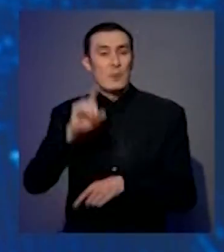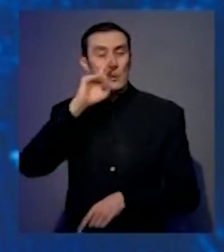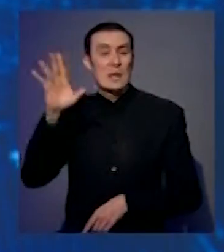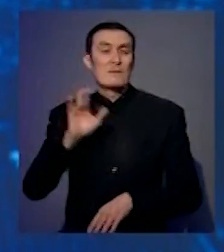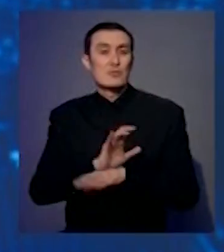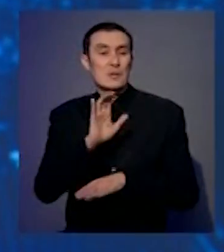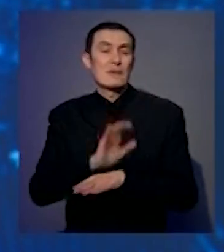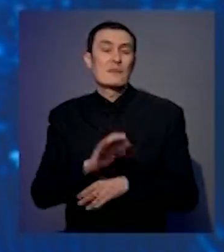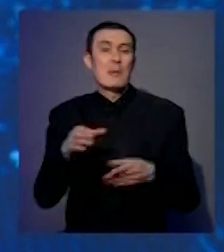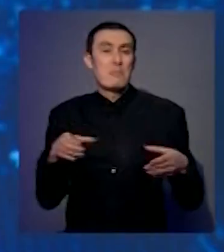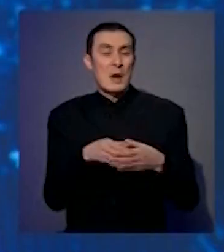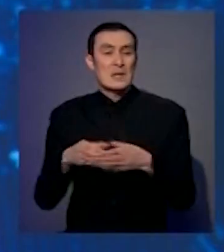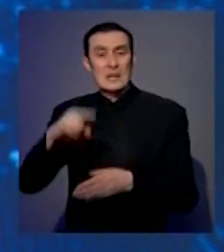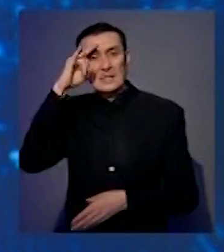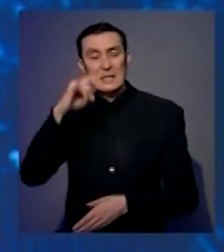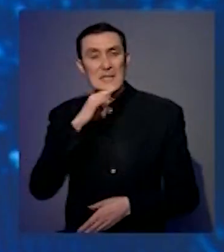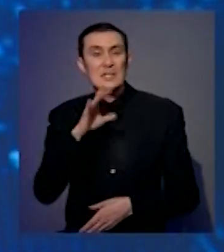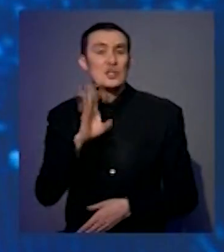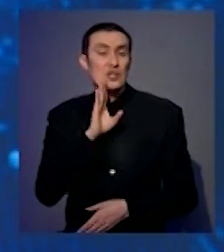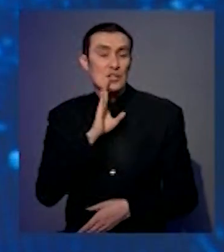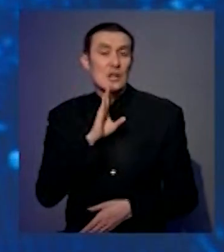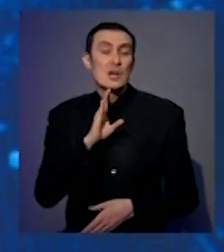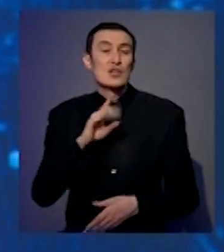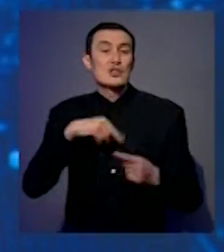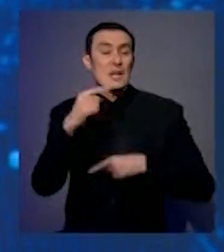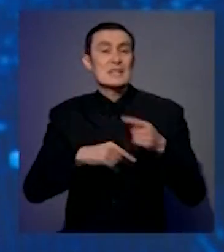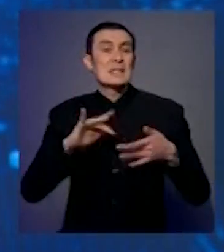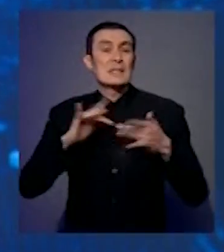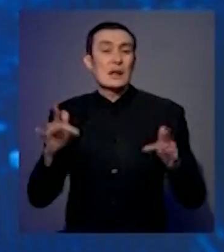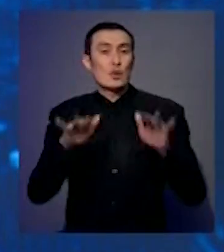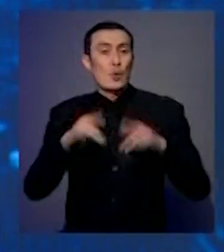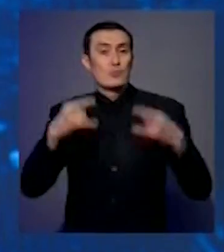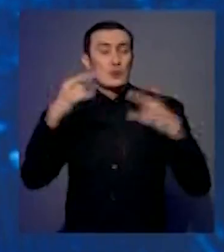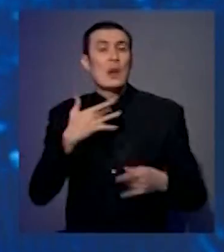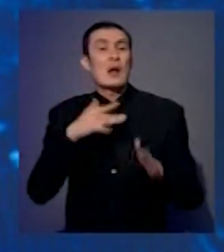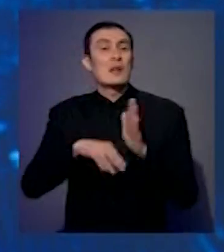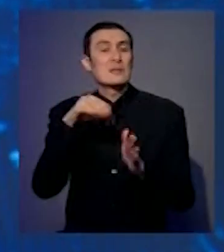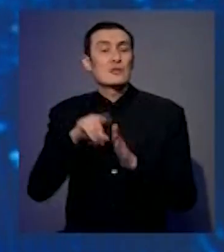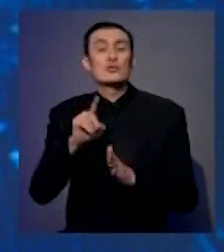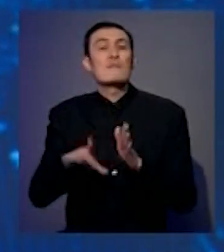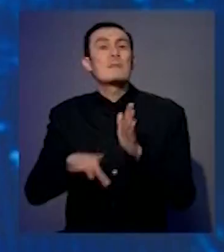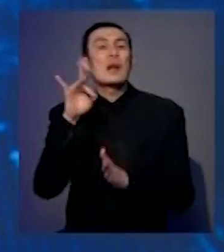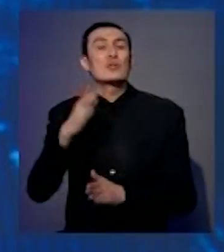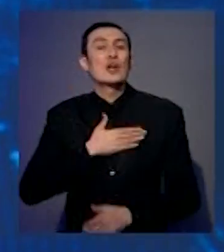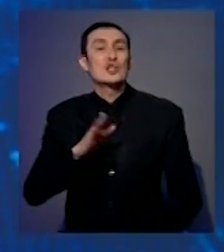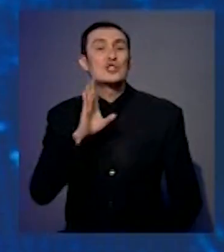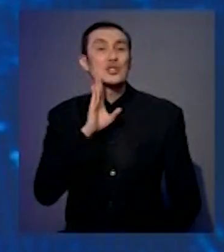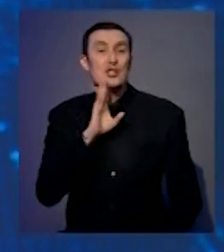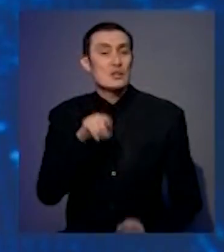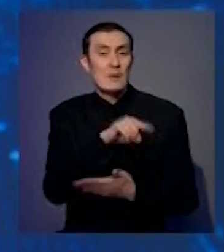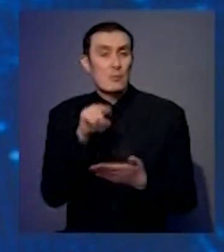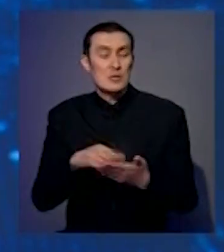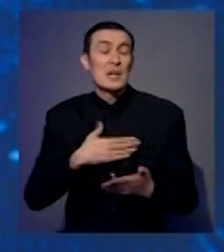популярных производителей определили казахстанские читательницы путем интернет-голосования. Итак, что же выбирают наши женщины?